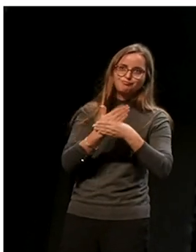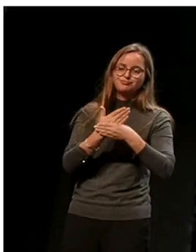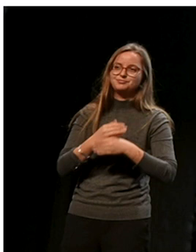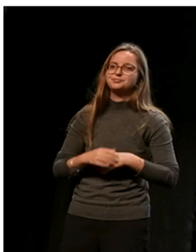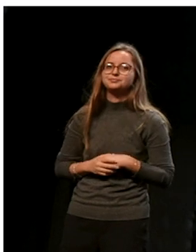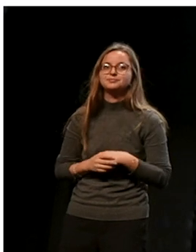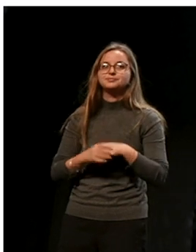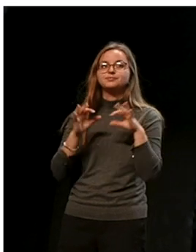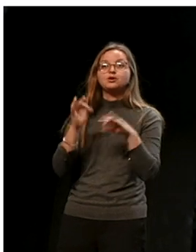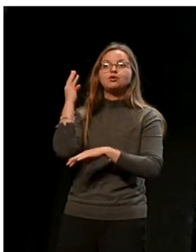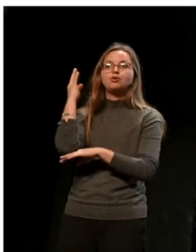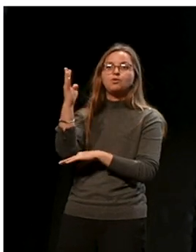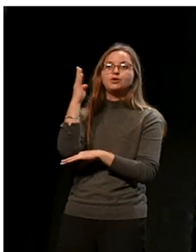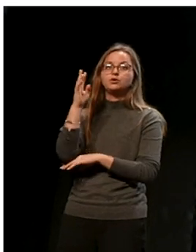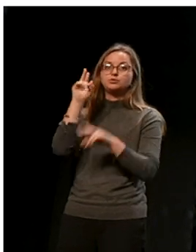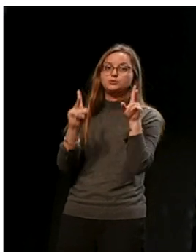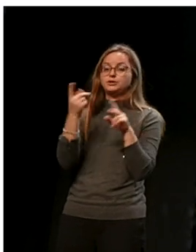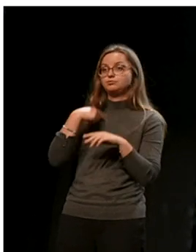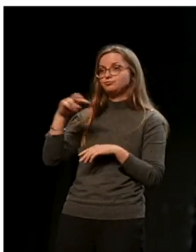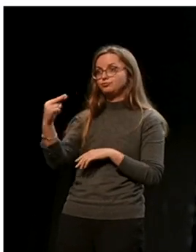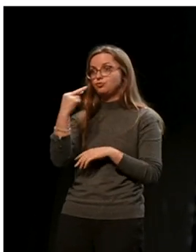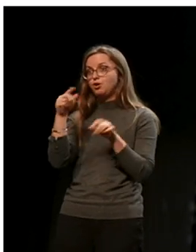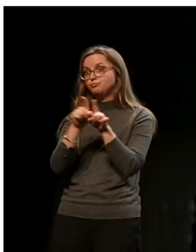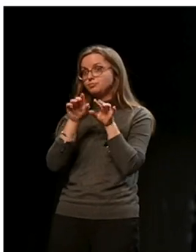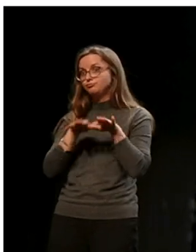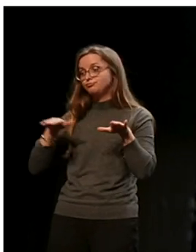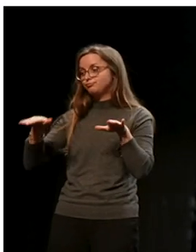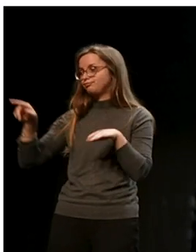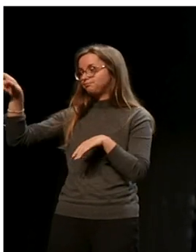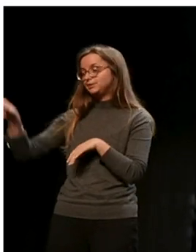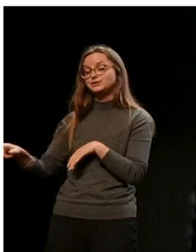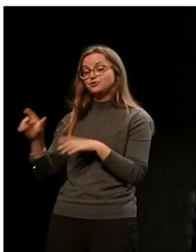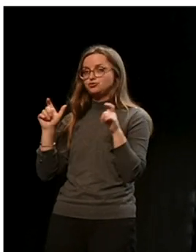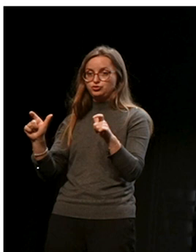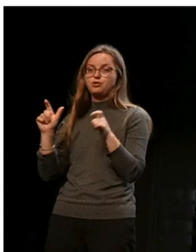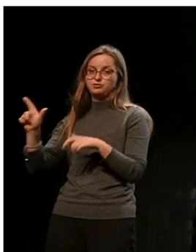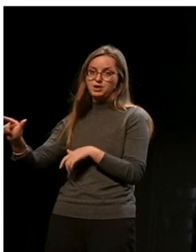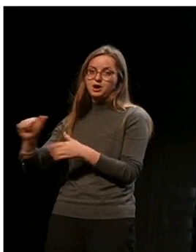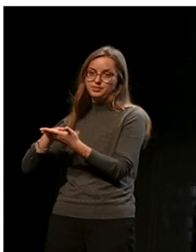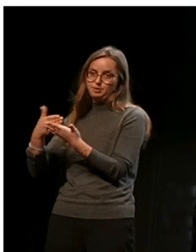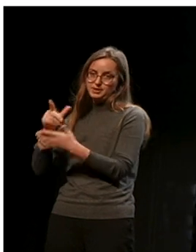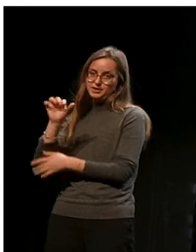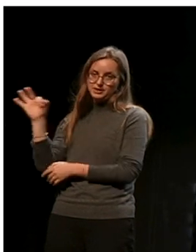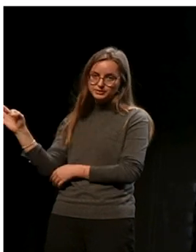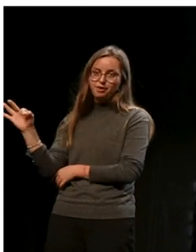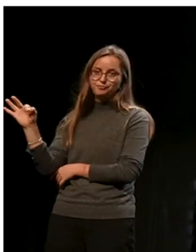Pendant cette conférence, en même temps, je pense que vous pouvez le voir à côté de nous, on a la chance d'avoir une traduction en langue des signes.